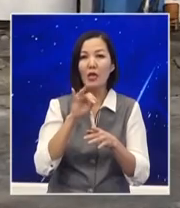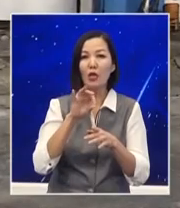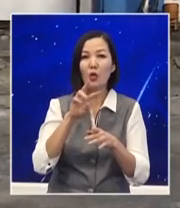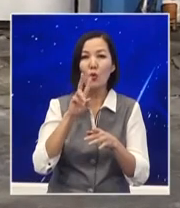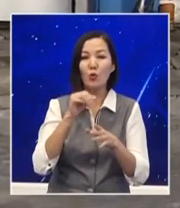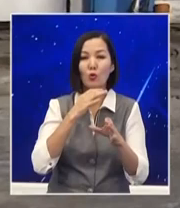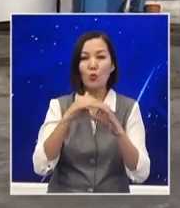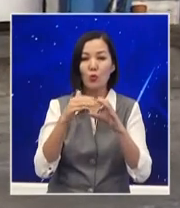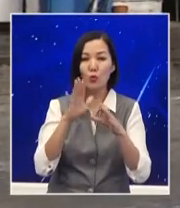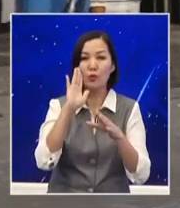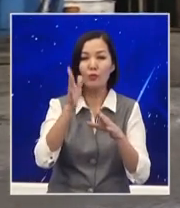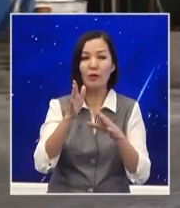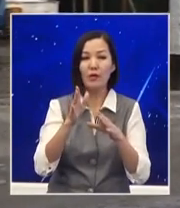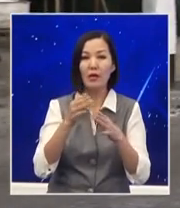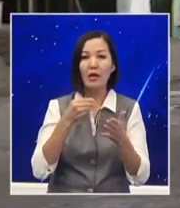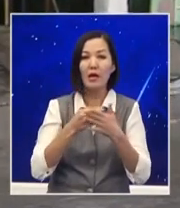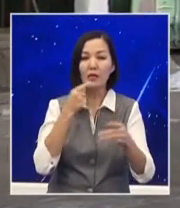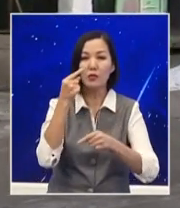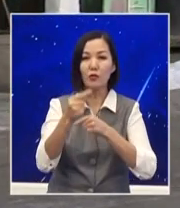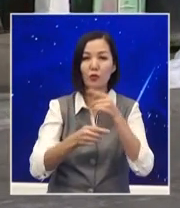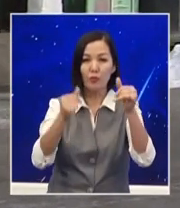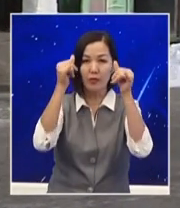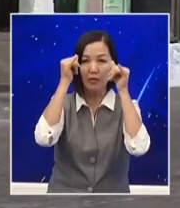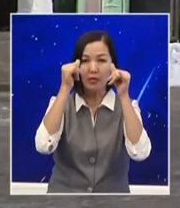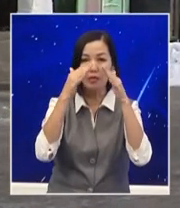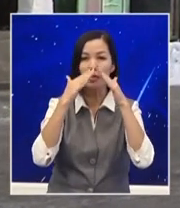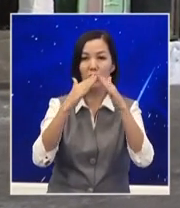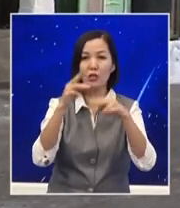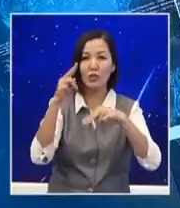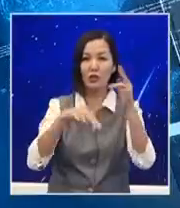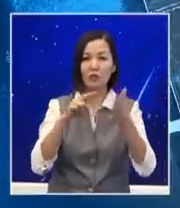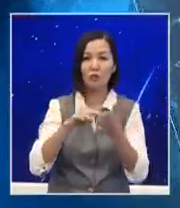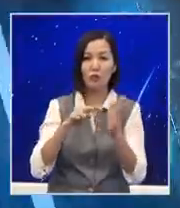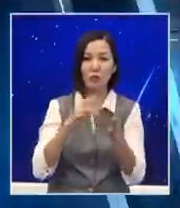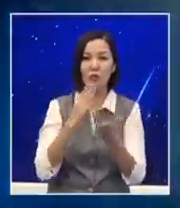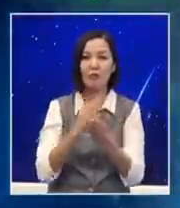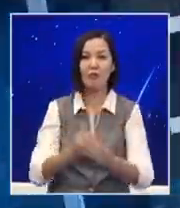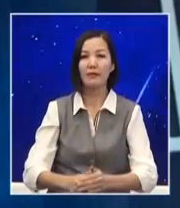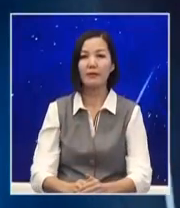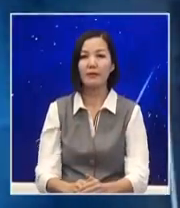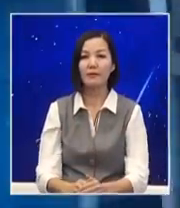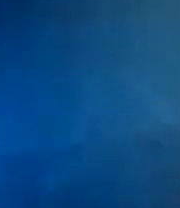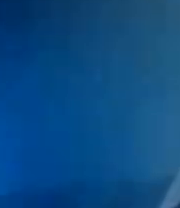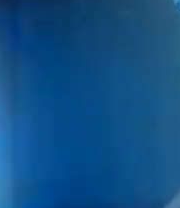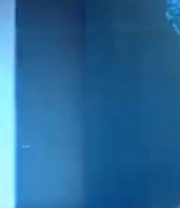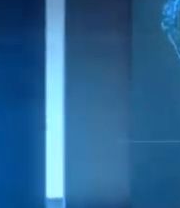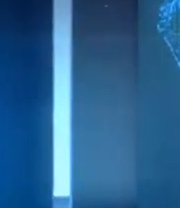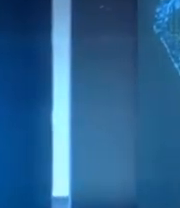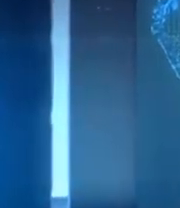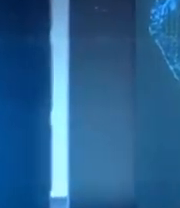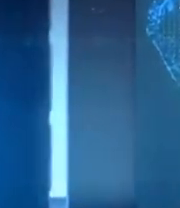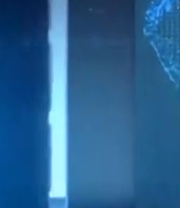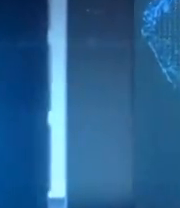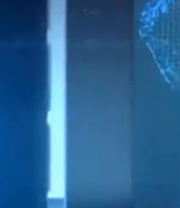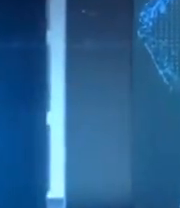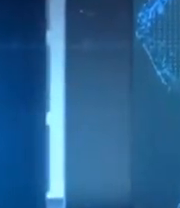зауытты шикізатпен қамту үшін асыл тұқымды сиыр ұстайтын арнайы кешен салу да жоспарда. Елдана Серікбайқызы, Жайық Құрманбаев, Жетісу телеарнасы,